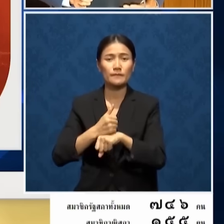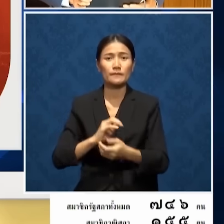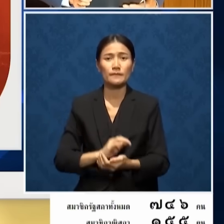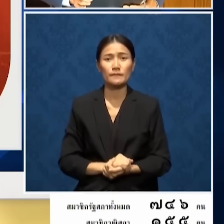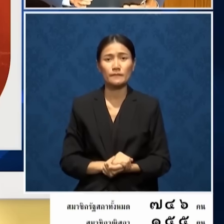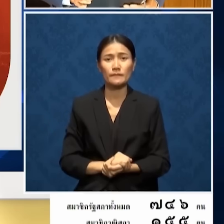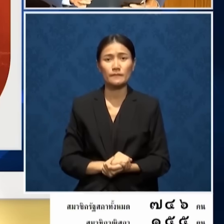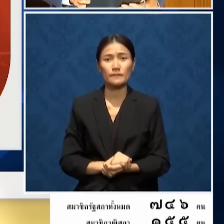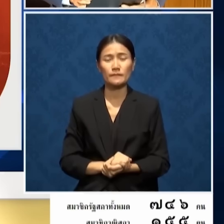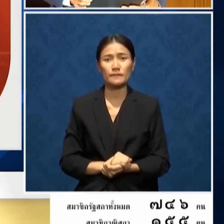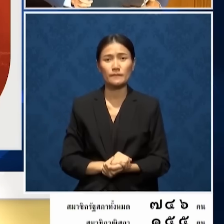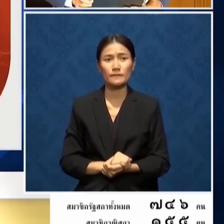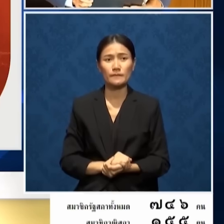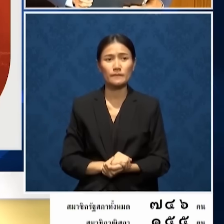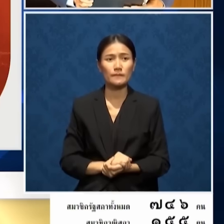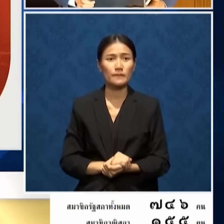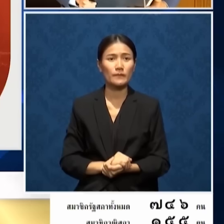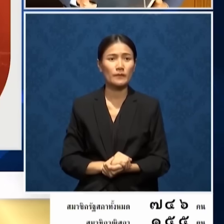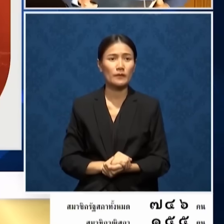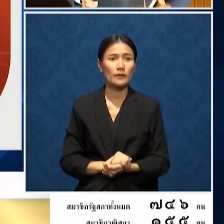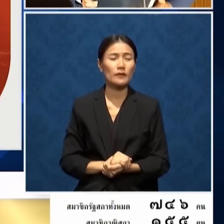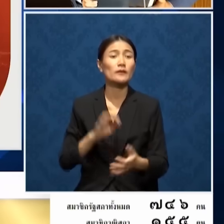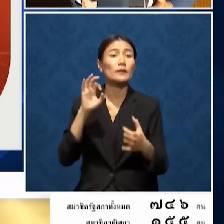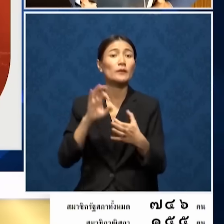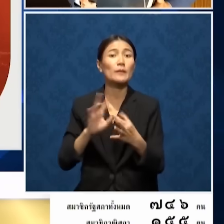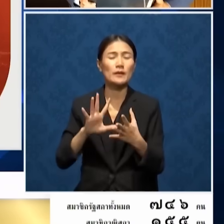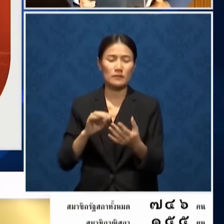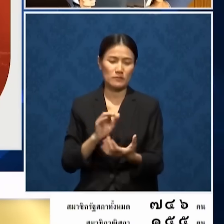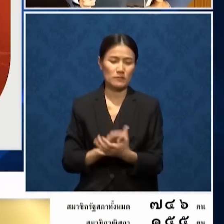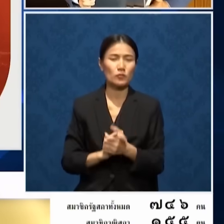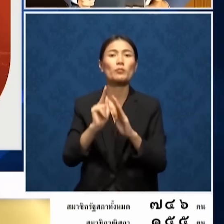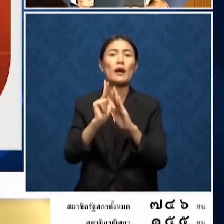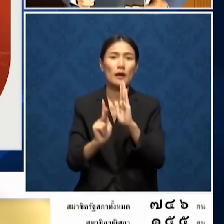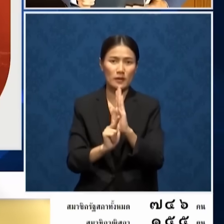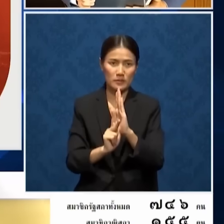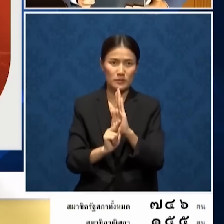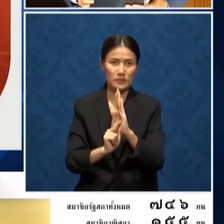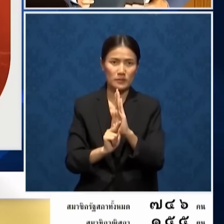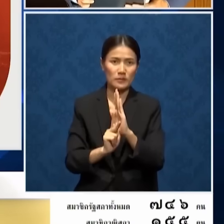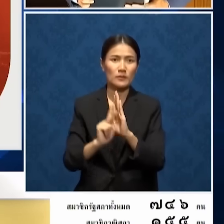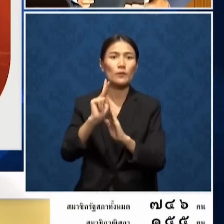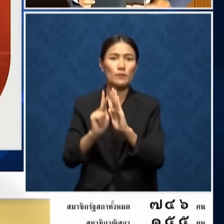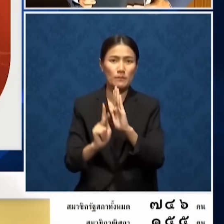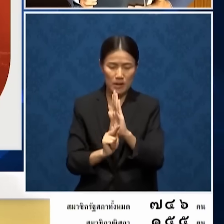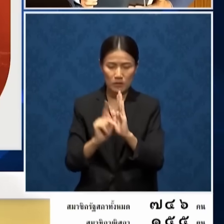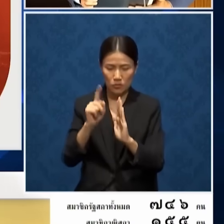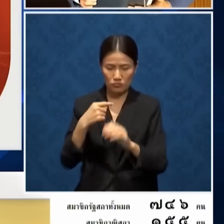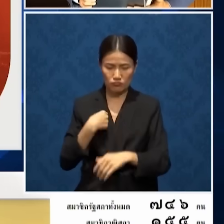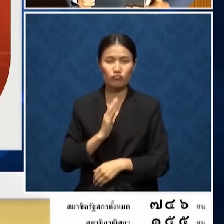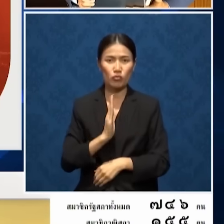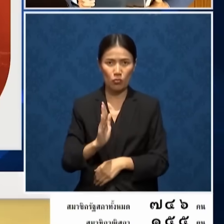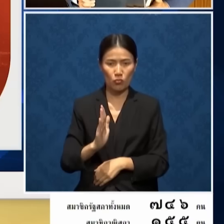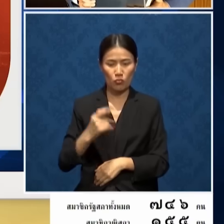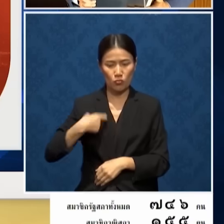ยอันมีพระมหากษัตริย์ทรงเป็นประมุขด้วยการฟื้นฟูหลักนิติธรรม Rule of Law ที่เข้มแข็